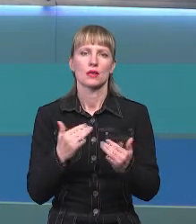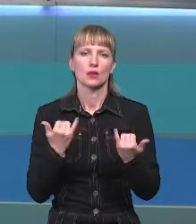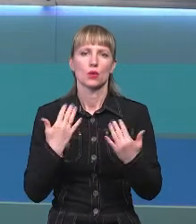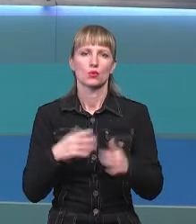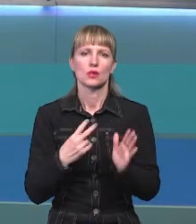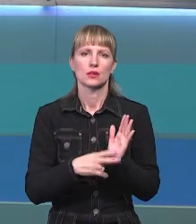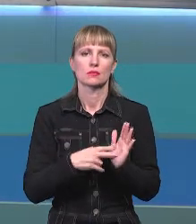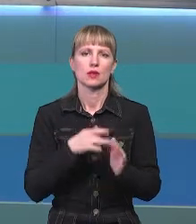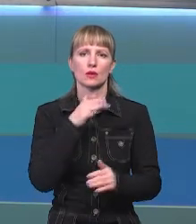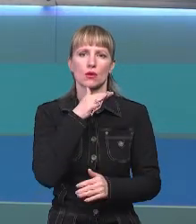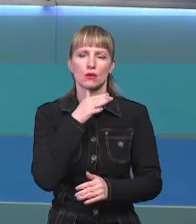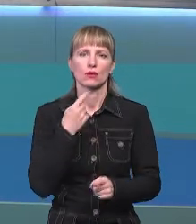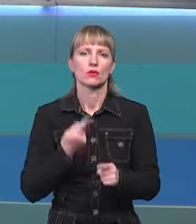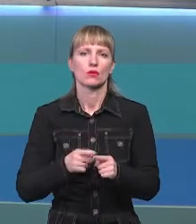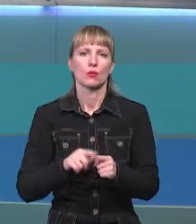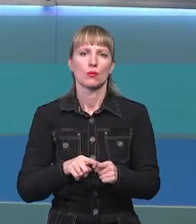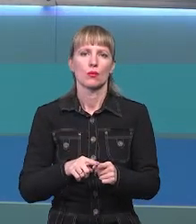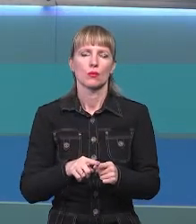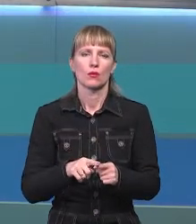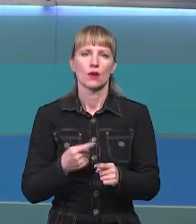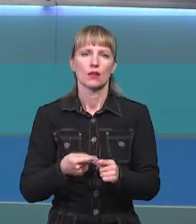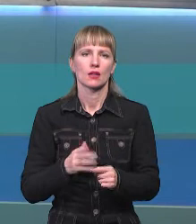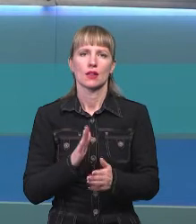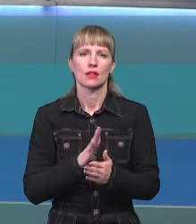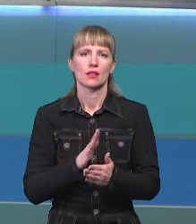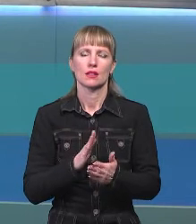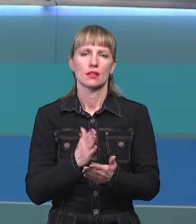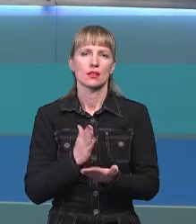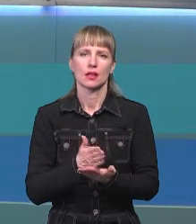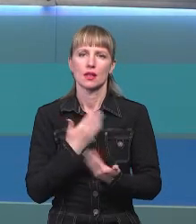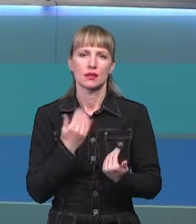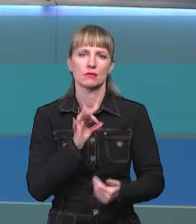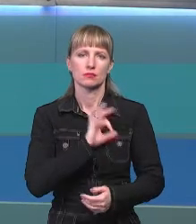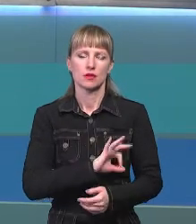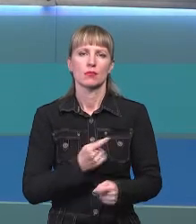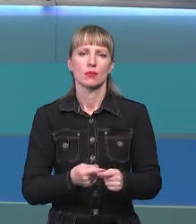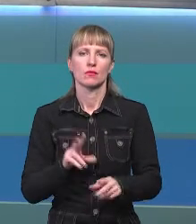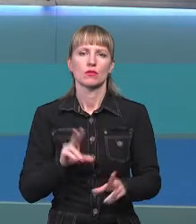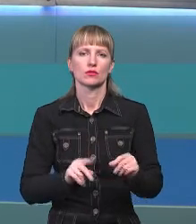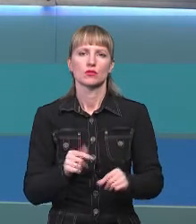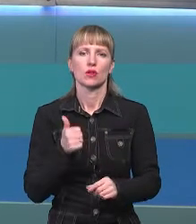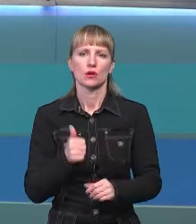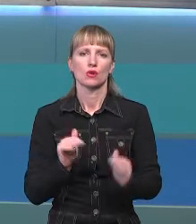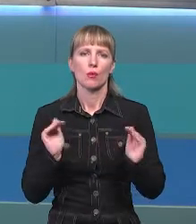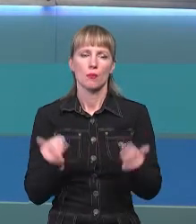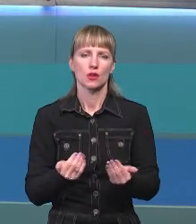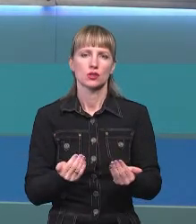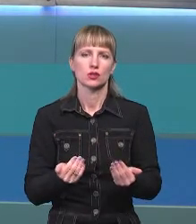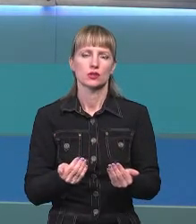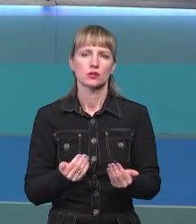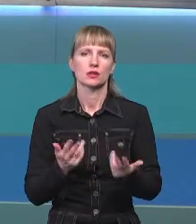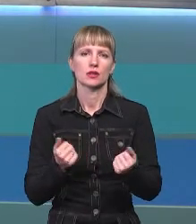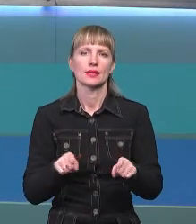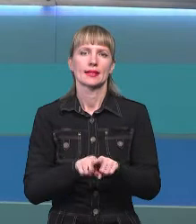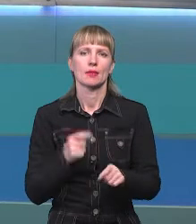вже 70 років. Тому це не ефективно і ми вважаємо, що це дуже гарне обмеження. Так,